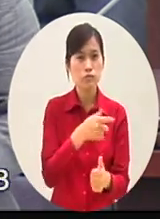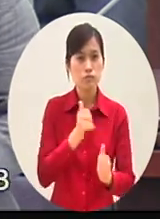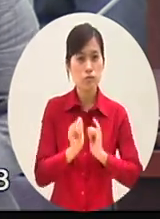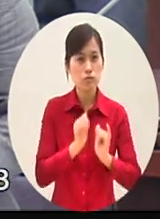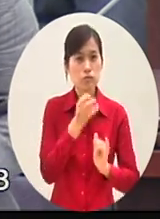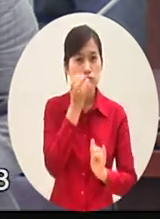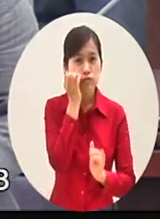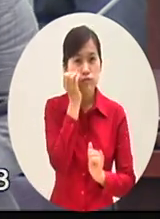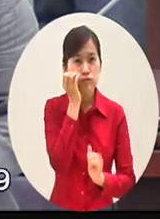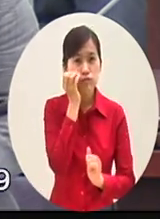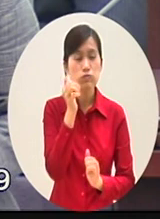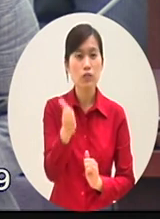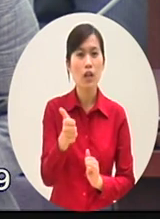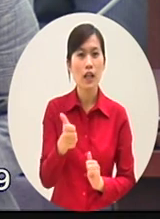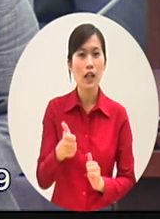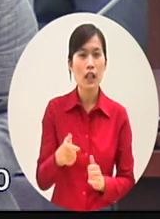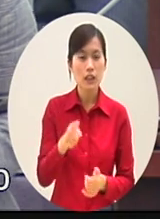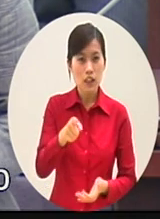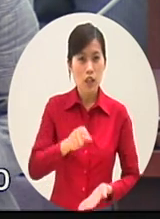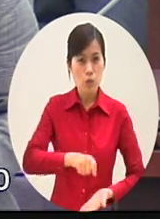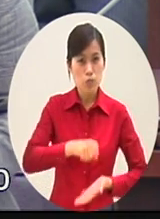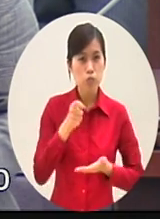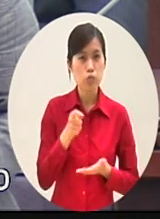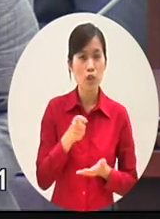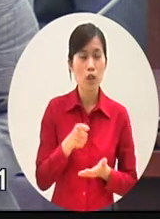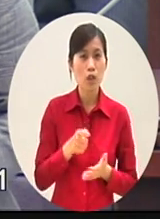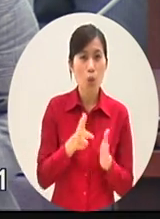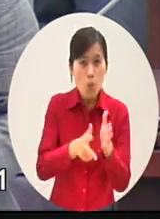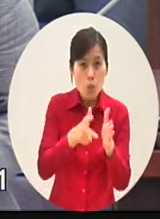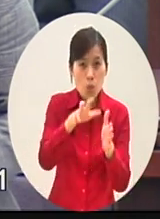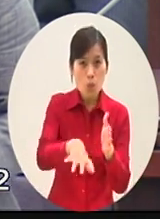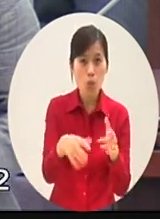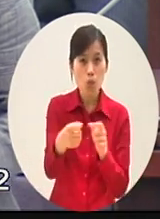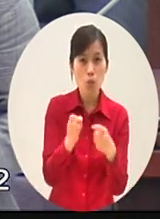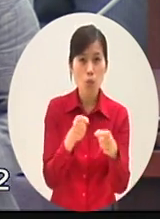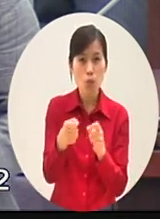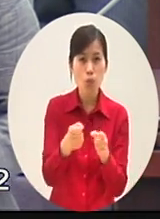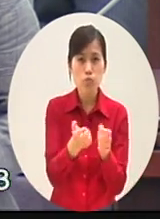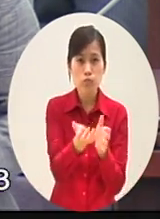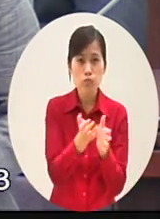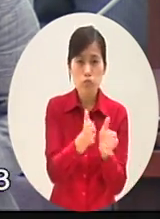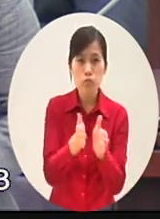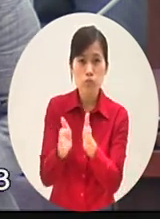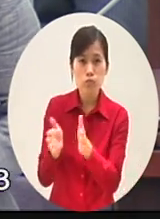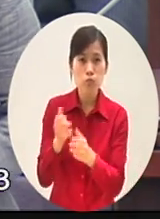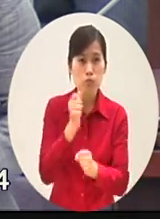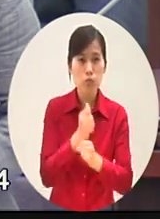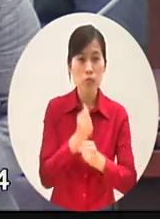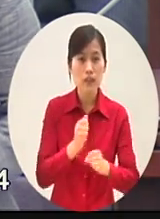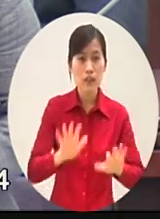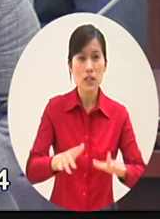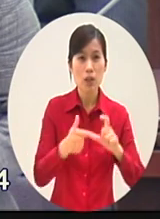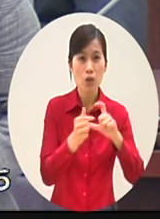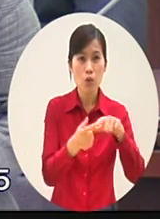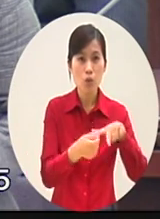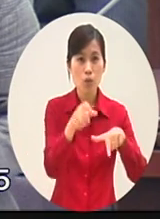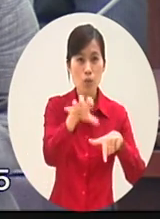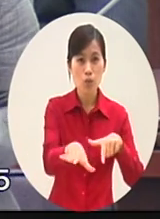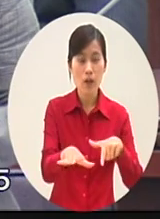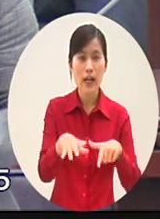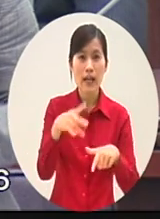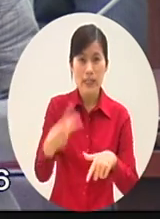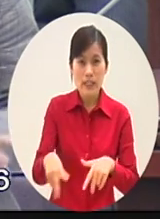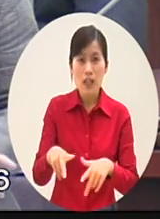您刚就提到在九曲堂附近火车站附近的这个整顿工作，目前我们的区公所还有我们的都发局啊，对